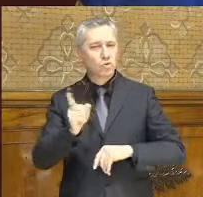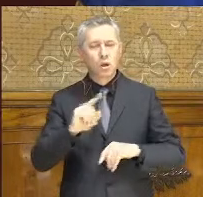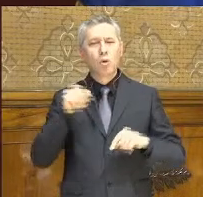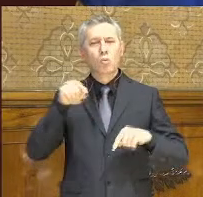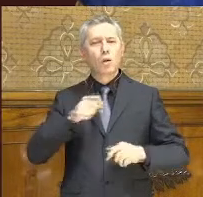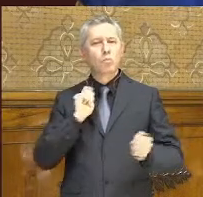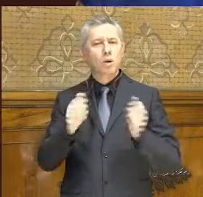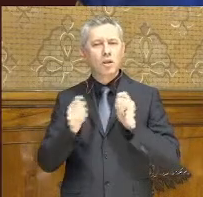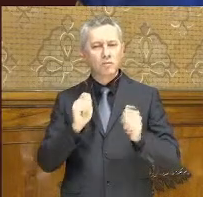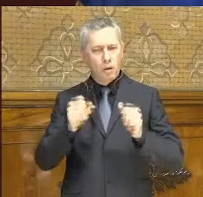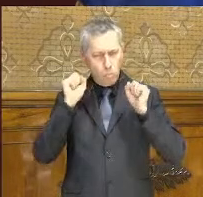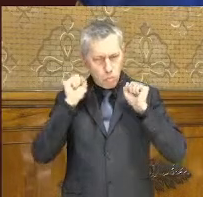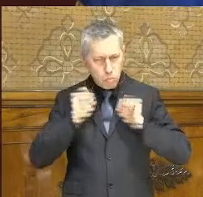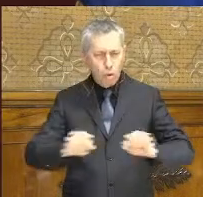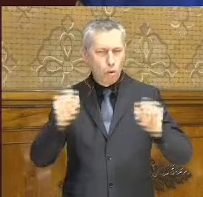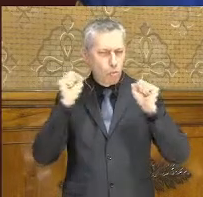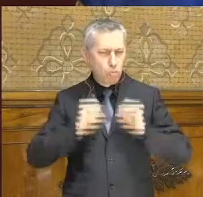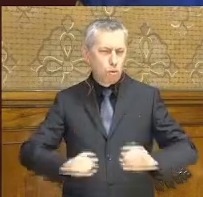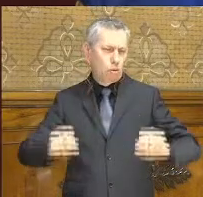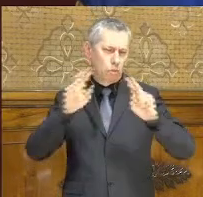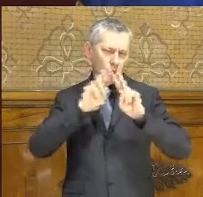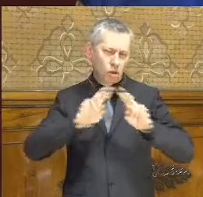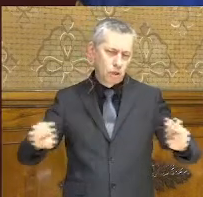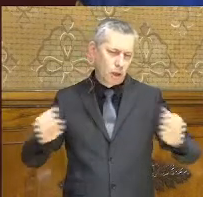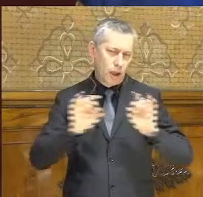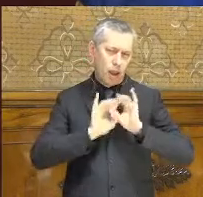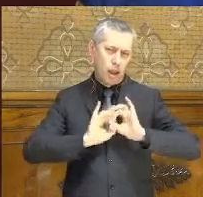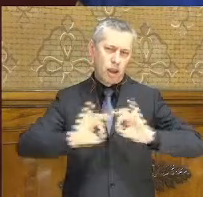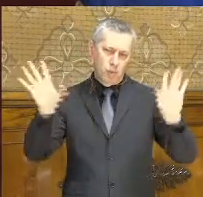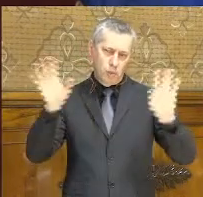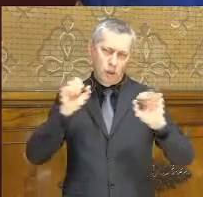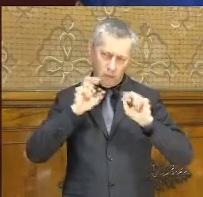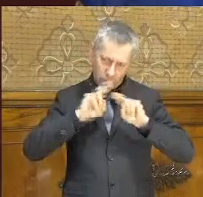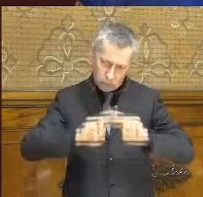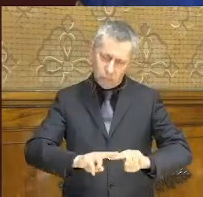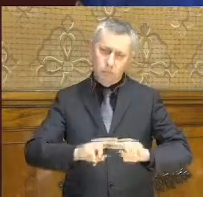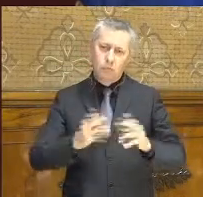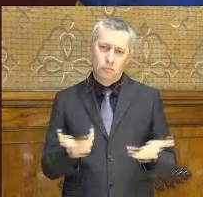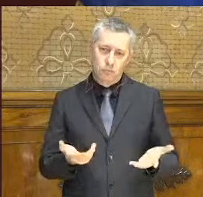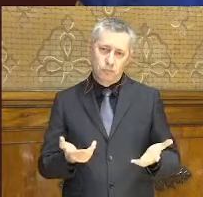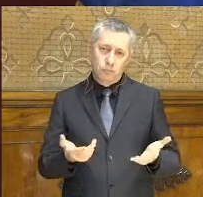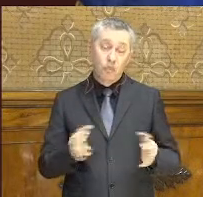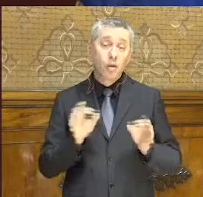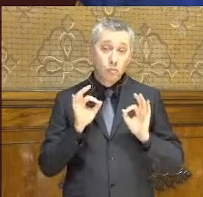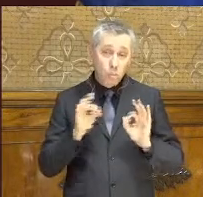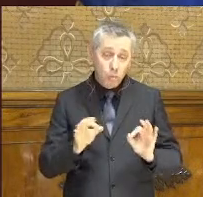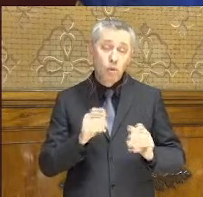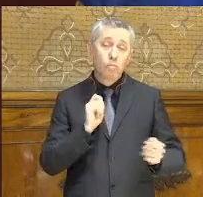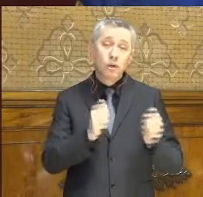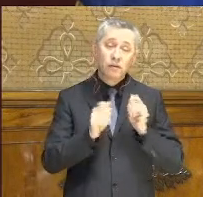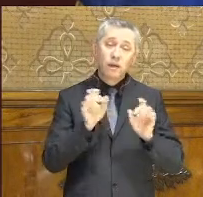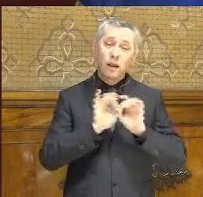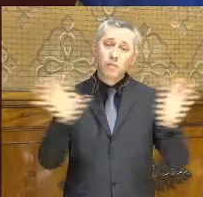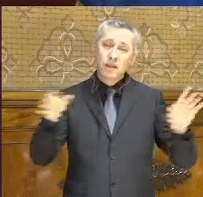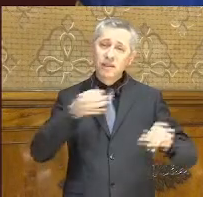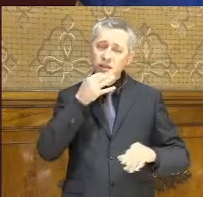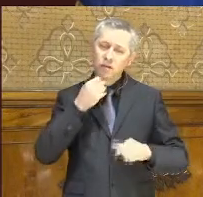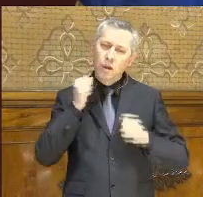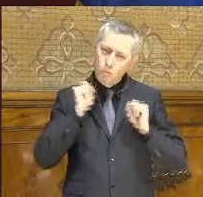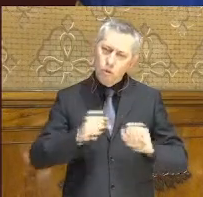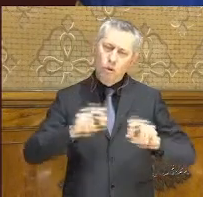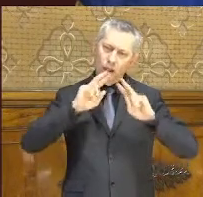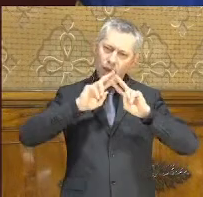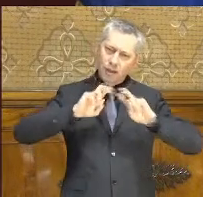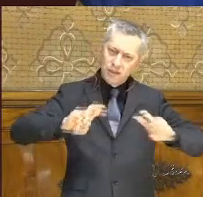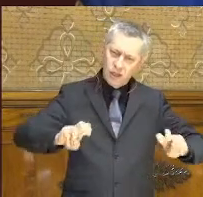Padova potete effettuare le vostre ricerche in libertà. La patavina Libertas era quella, poter fare ricerca senza